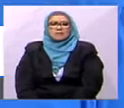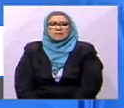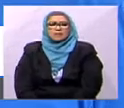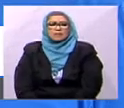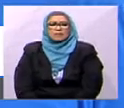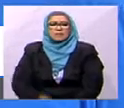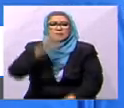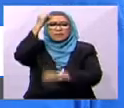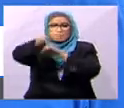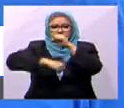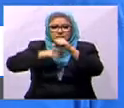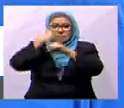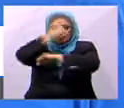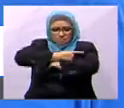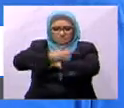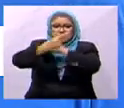Untuk pada hari ini kita ada